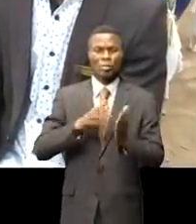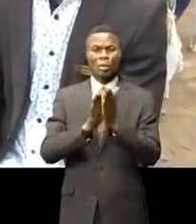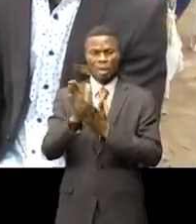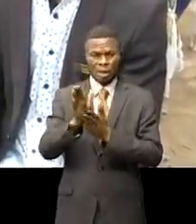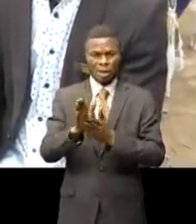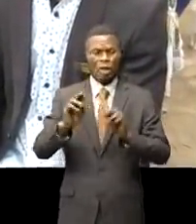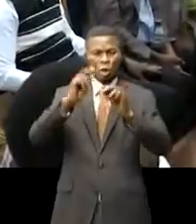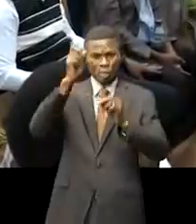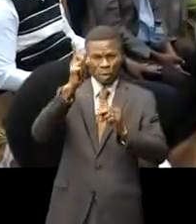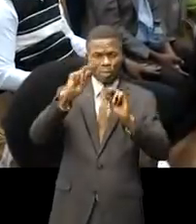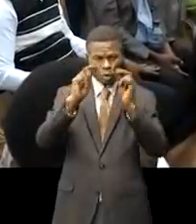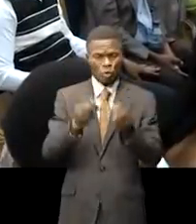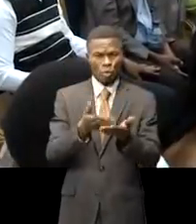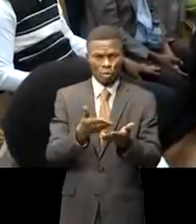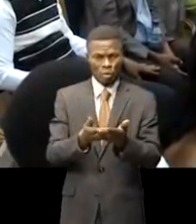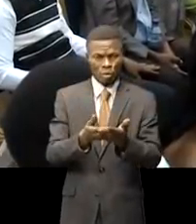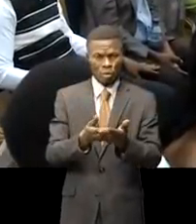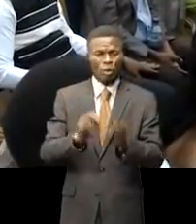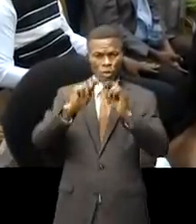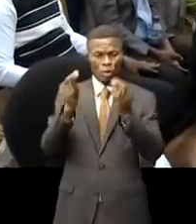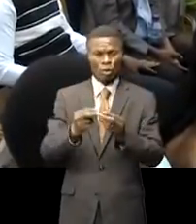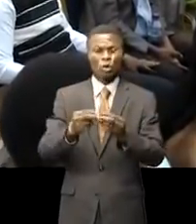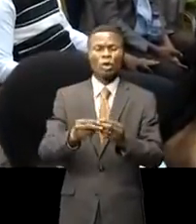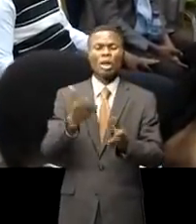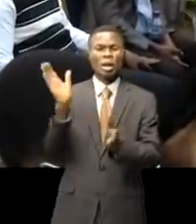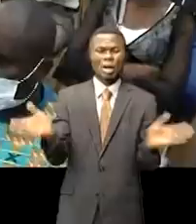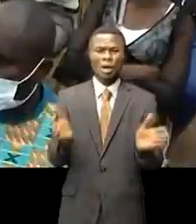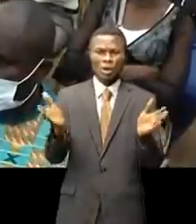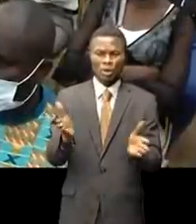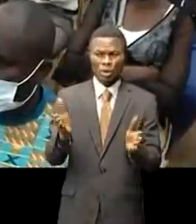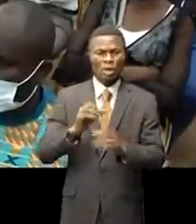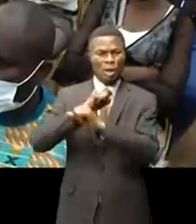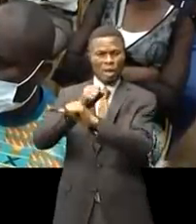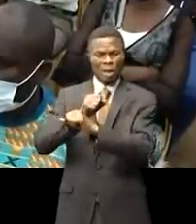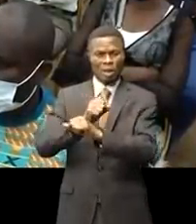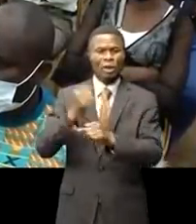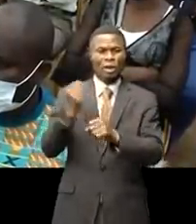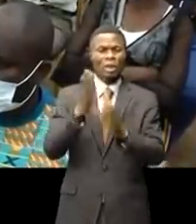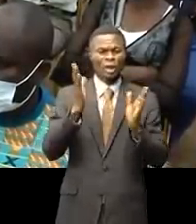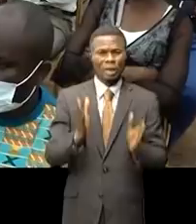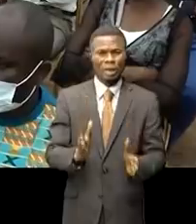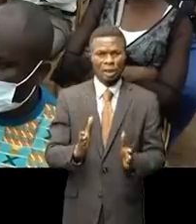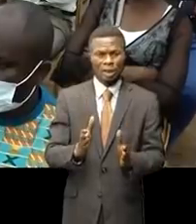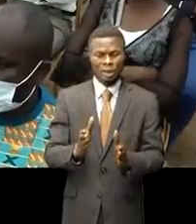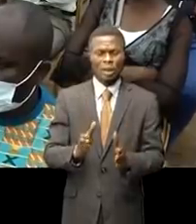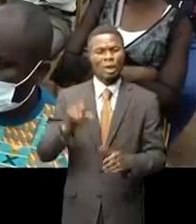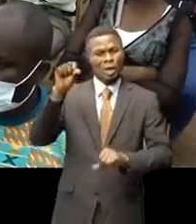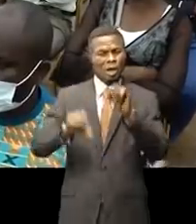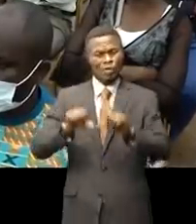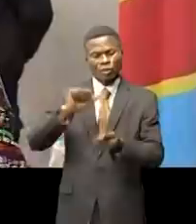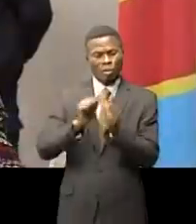de ce premier lot la garde des sceaux les exhorter à privilégier les professionnalisme et l'abnégation